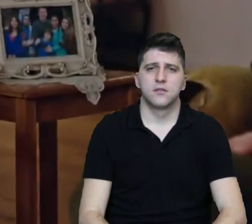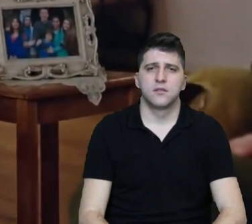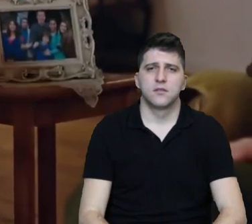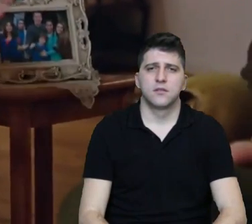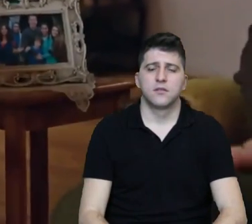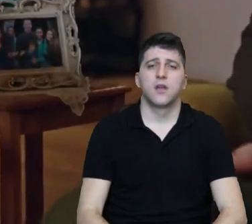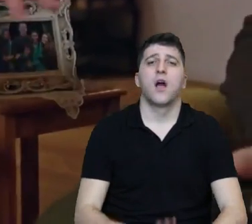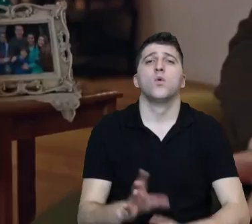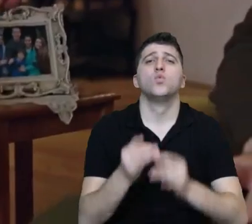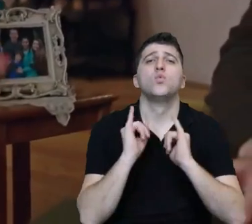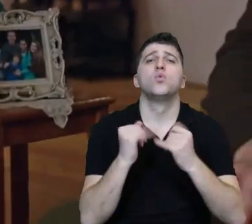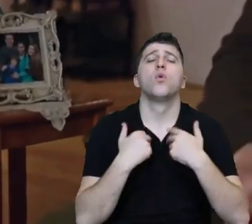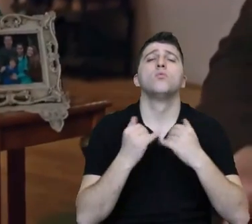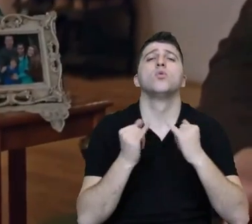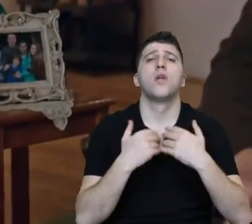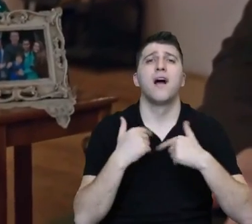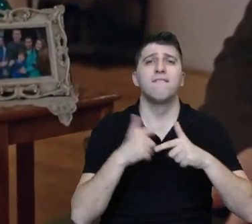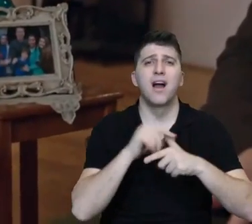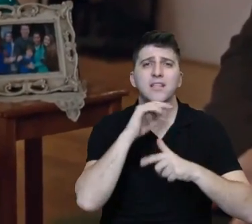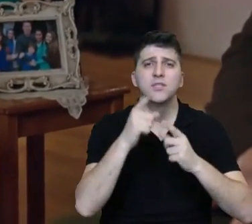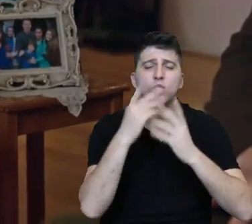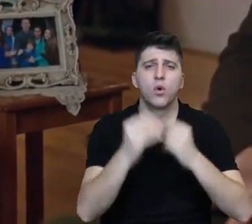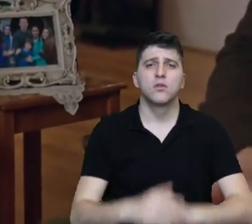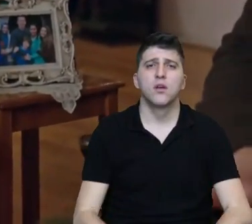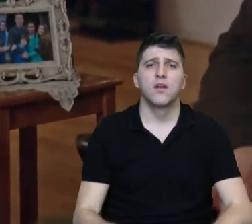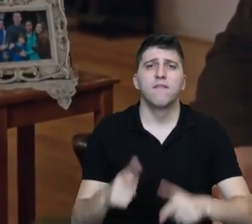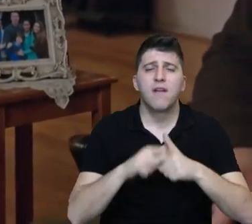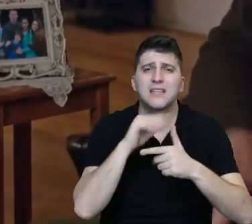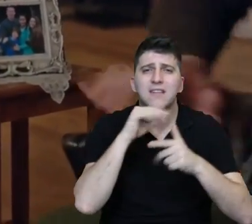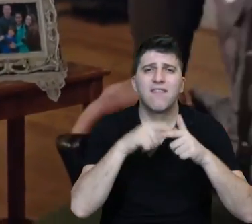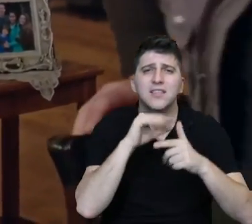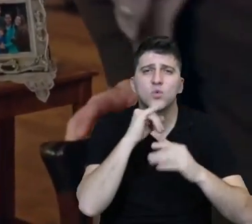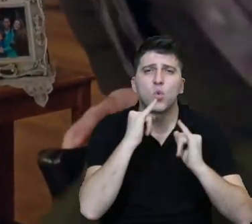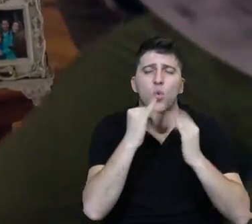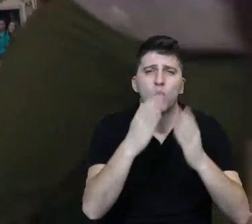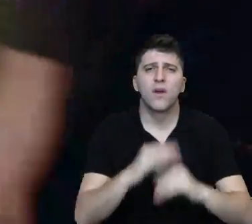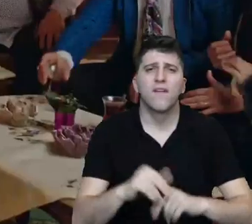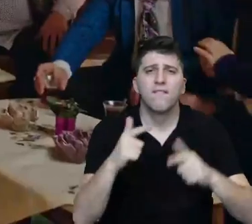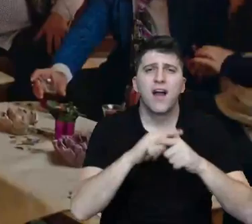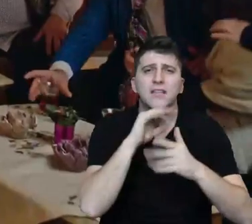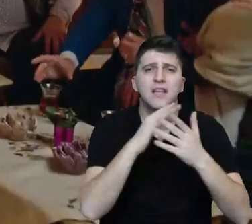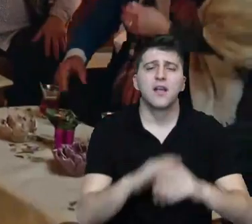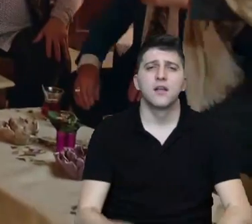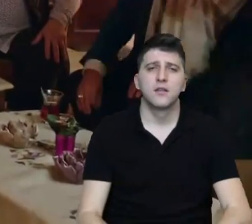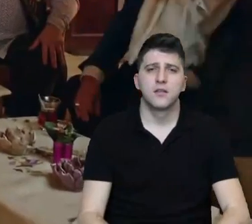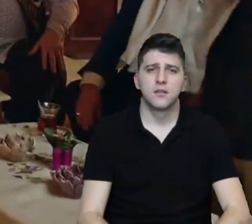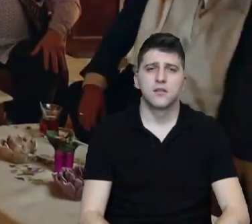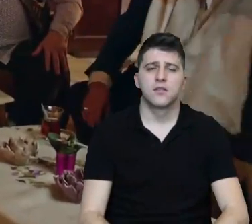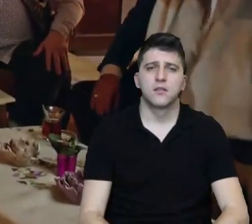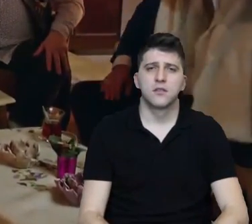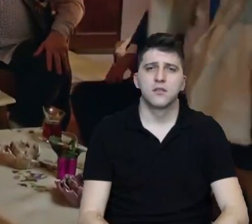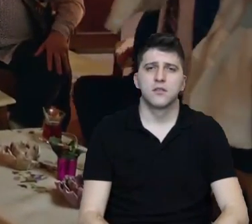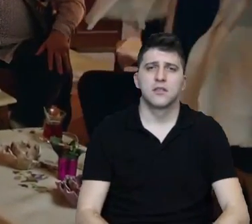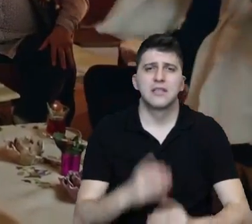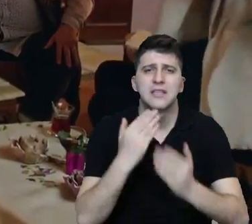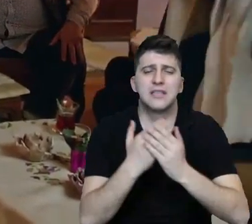ay kötü oluyorum. Aa Faik dede bir şey oldu. Ha Faik dede, Faik dede kötü oluyor. Faik dede... Ay ay ay ay.